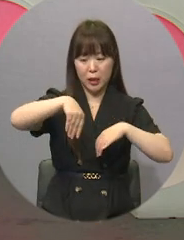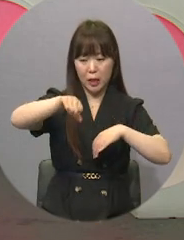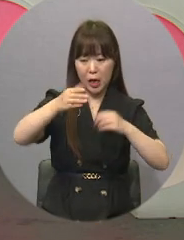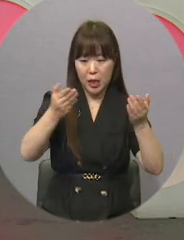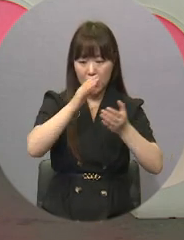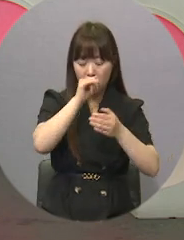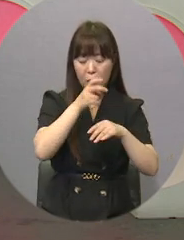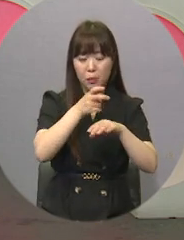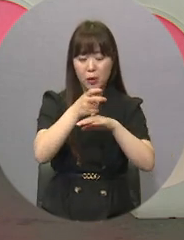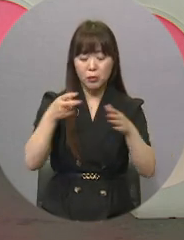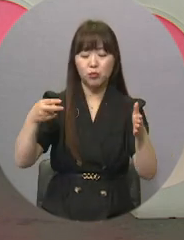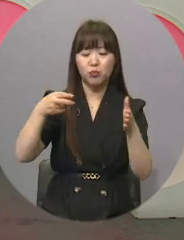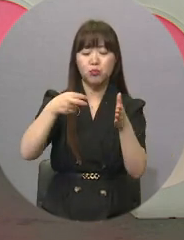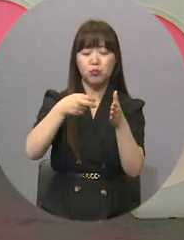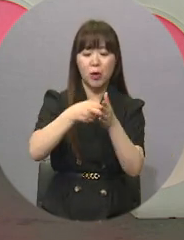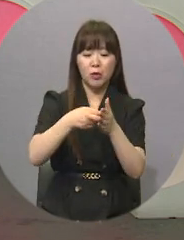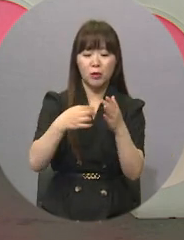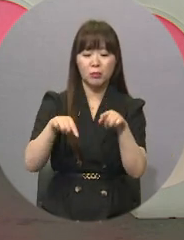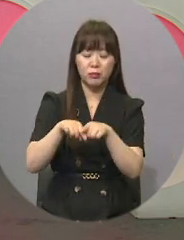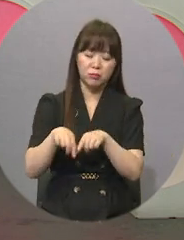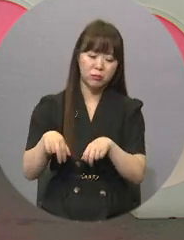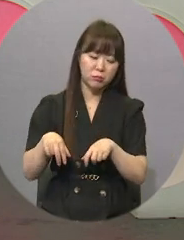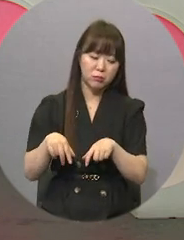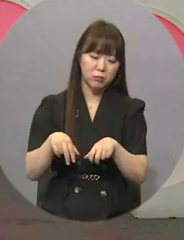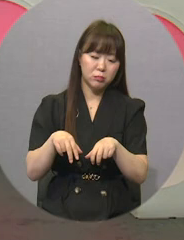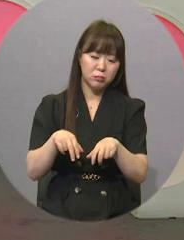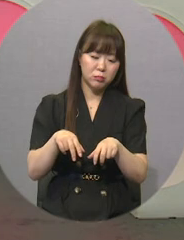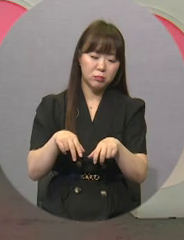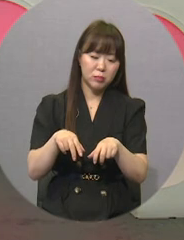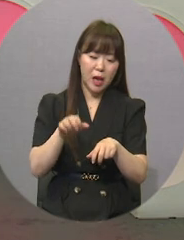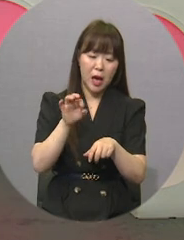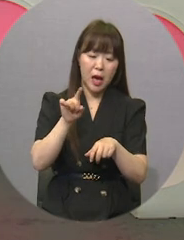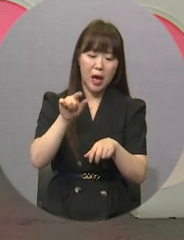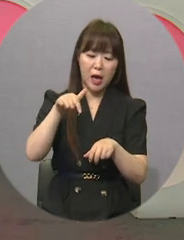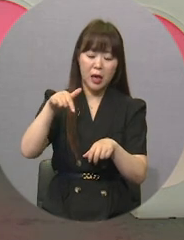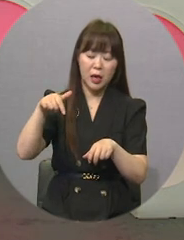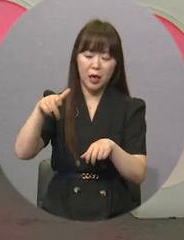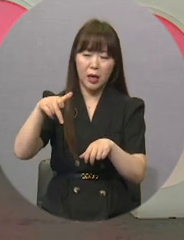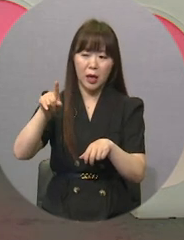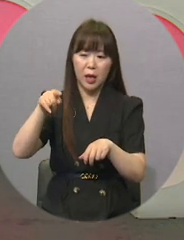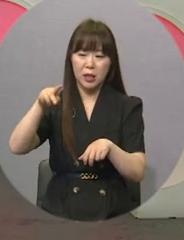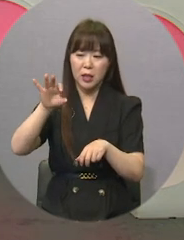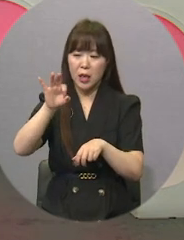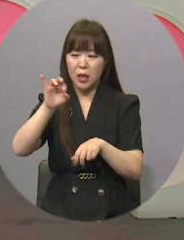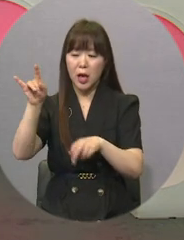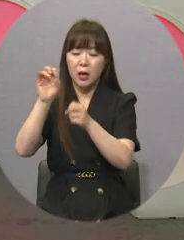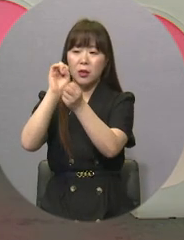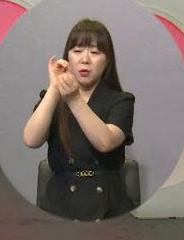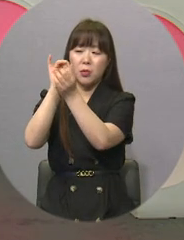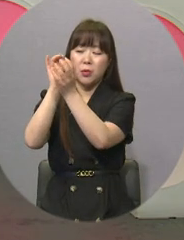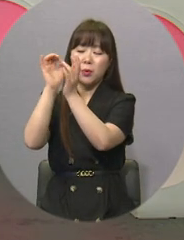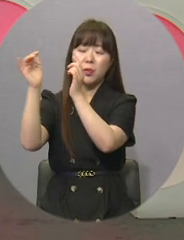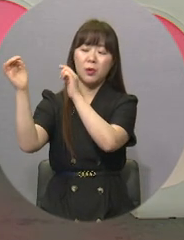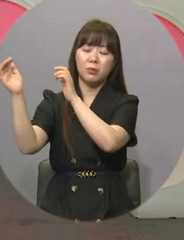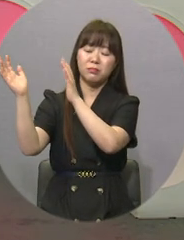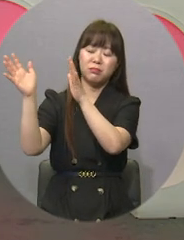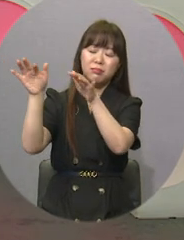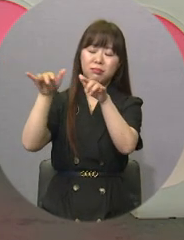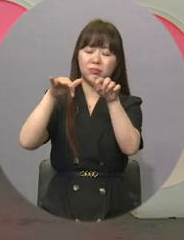버스 정류장으로 걸어가는데 아카시아 꽃이 바람에 흐드러지게